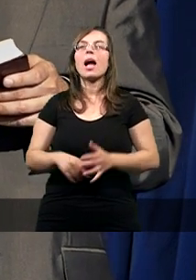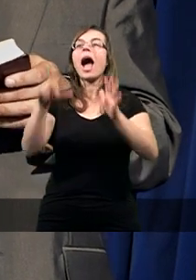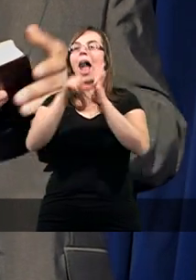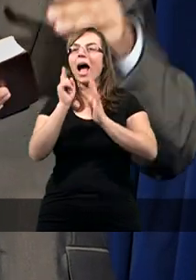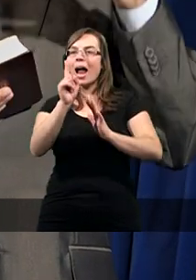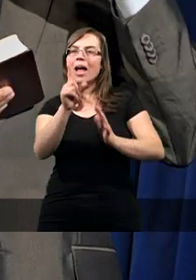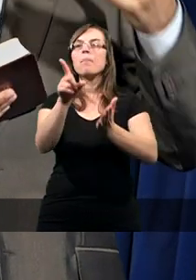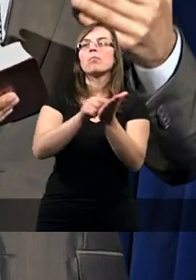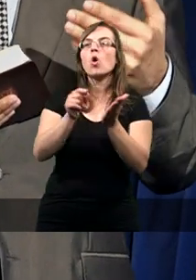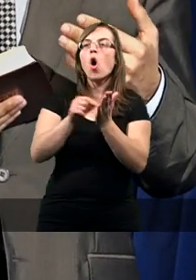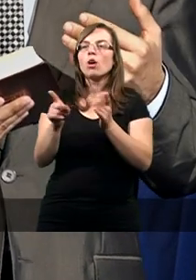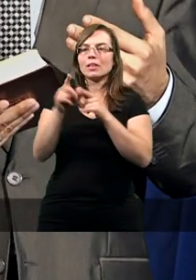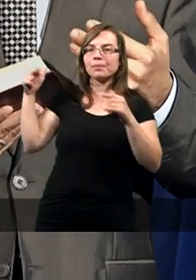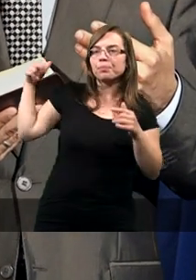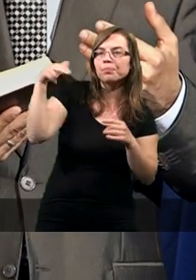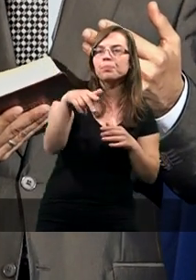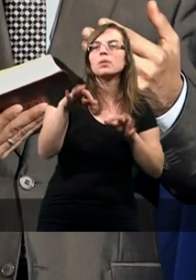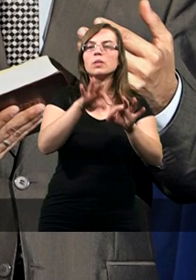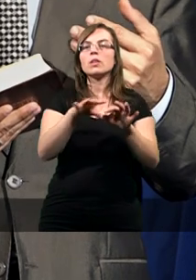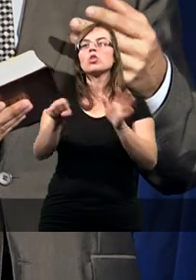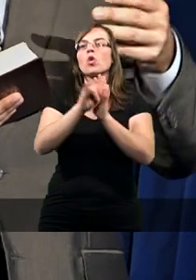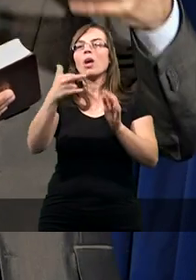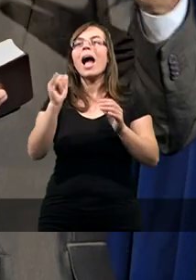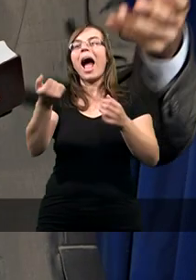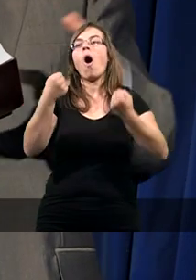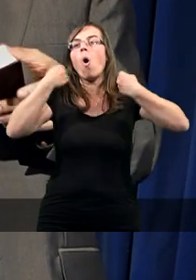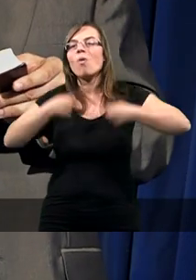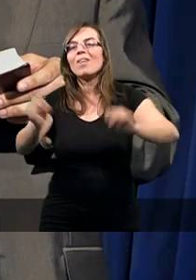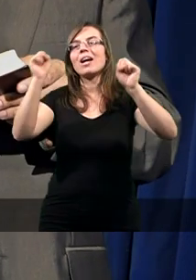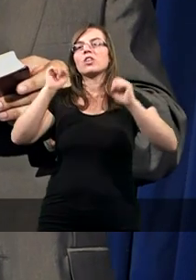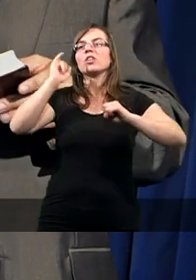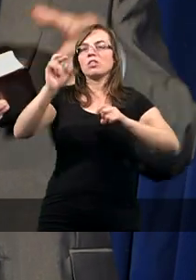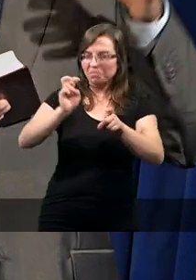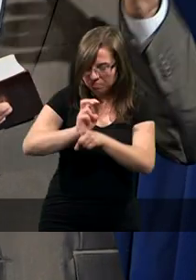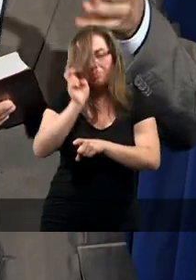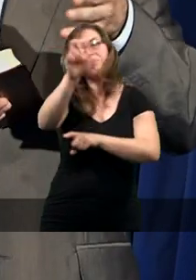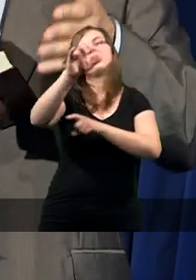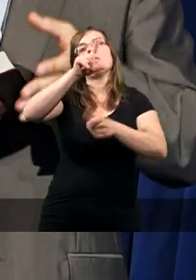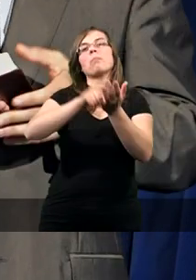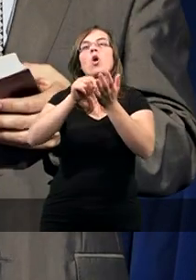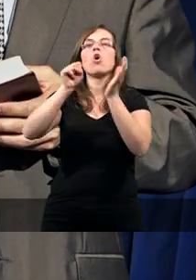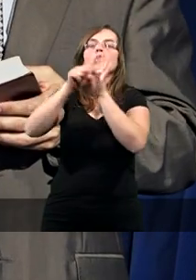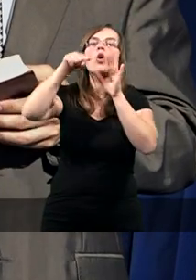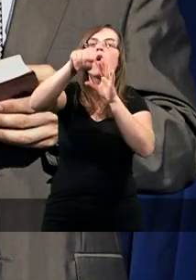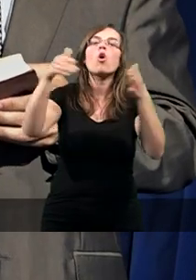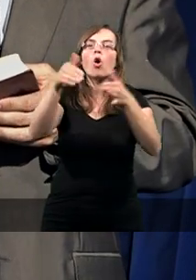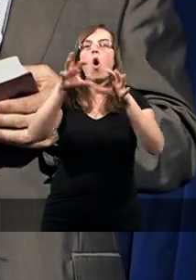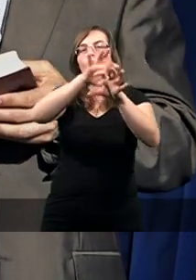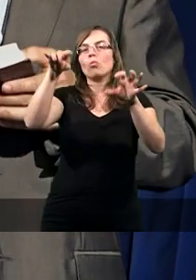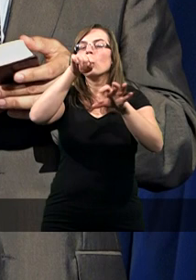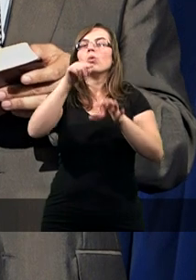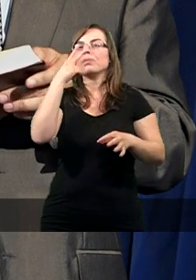bold one. Ale Piotr, kiedy dobiega jako ten odważniejszy, wchodzi wprost do środka